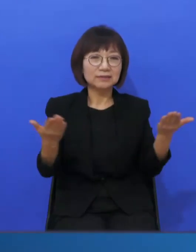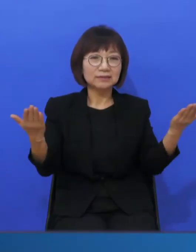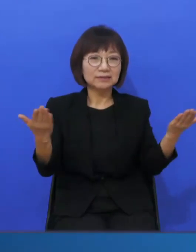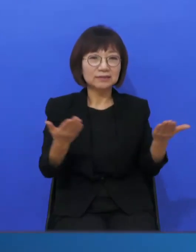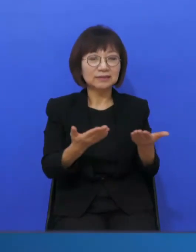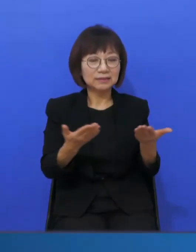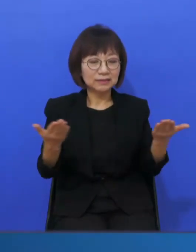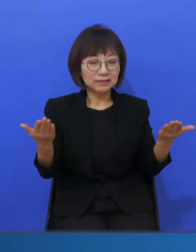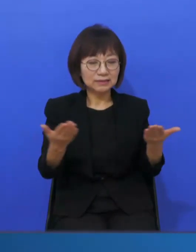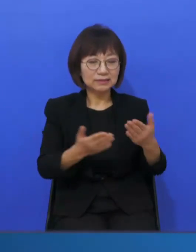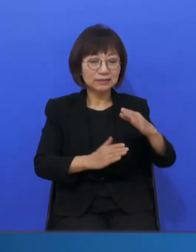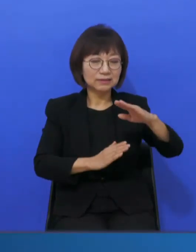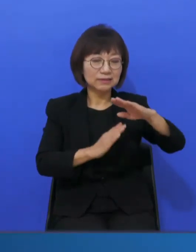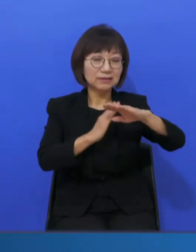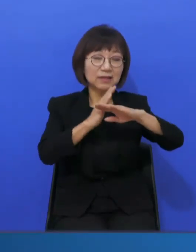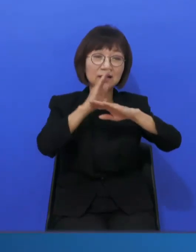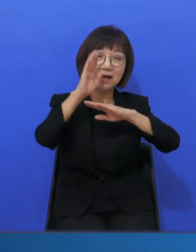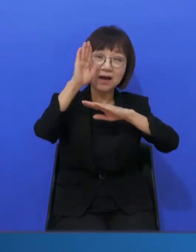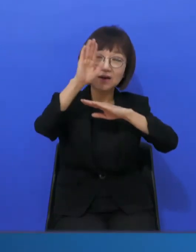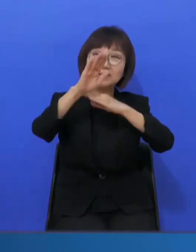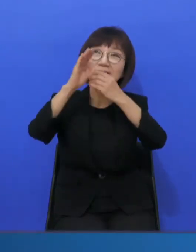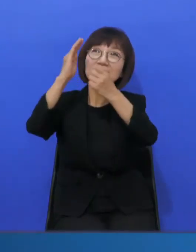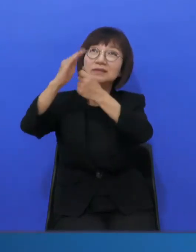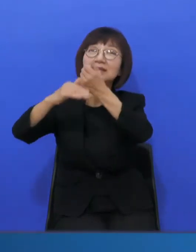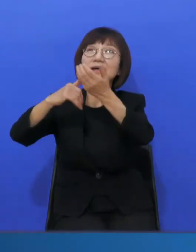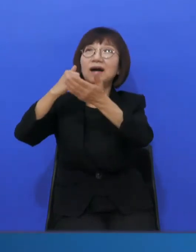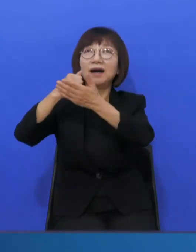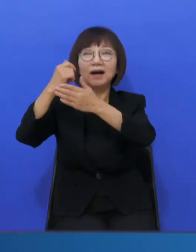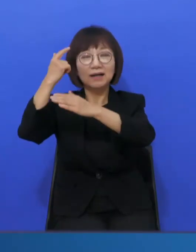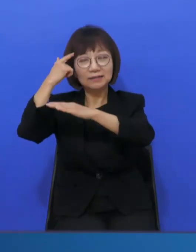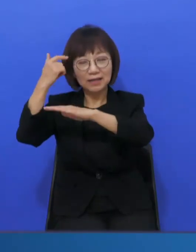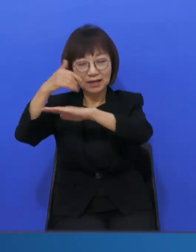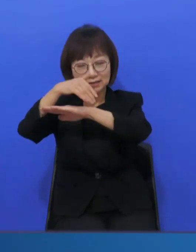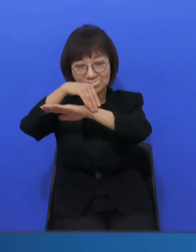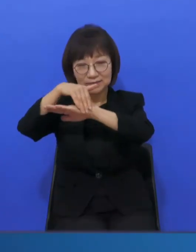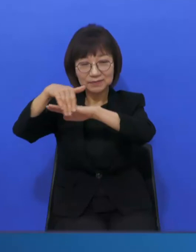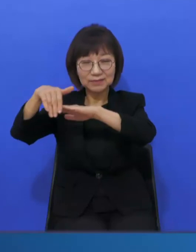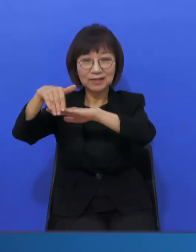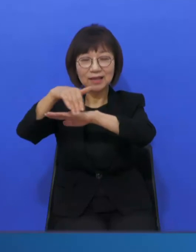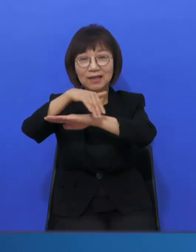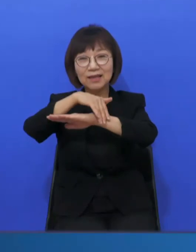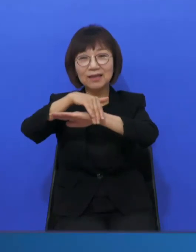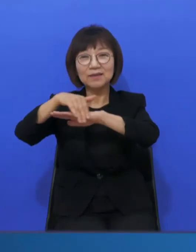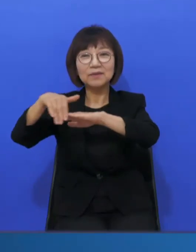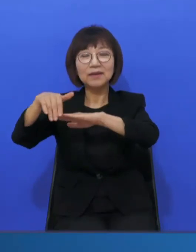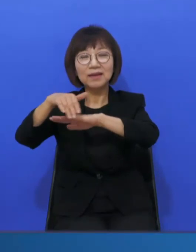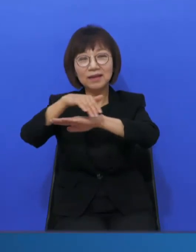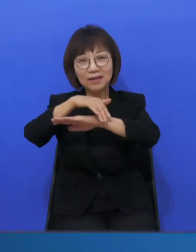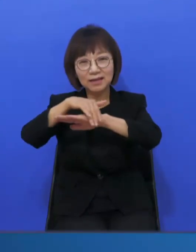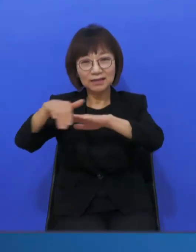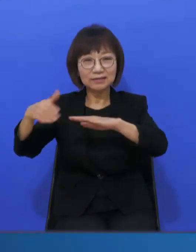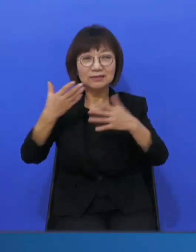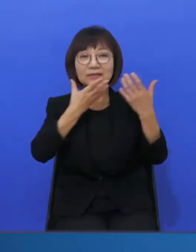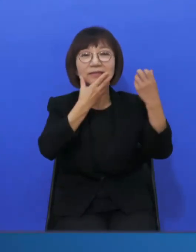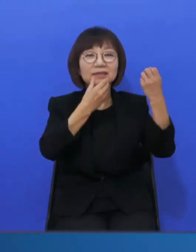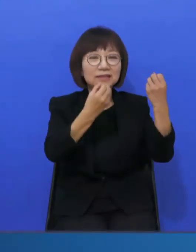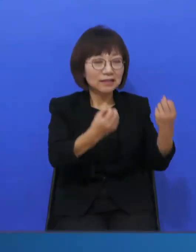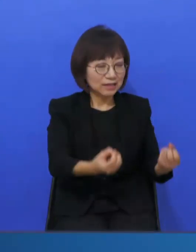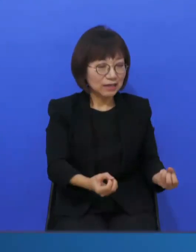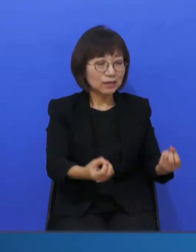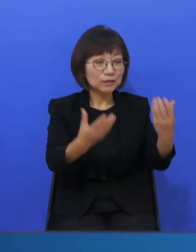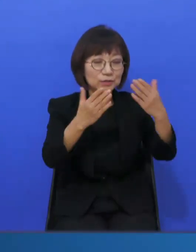소원 이를 넘어서 하나님 계획